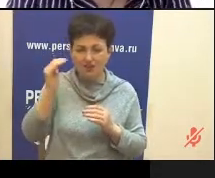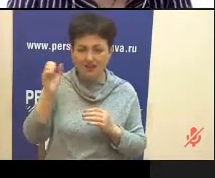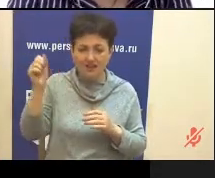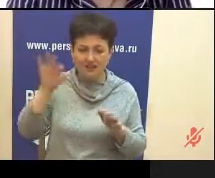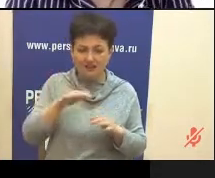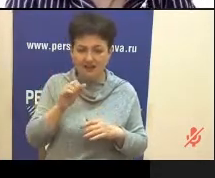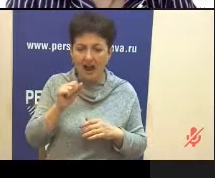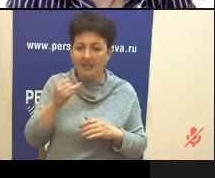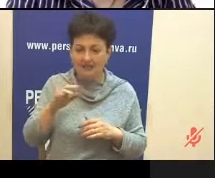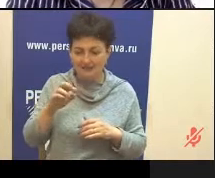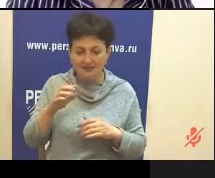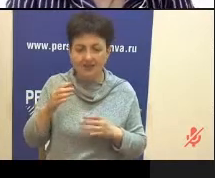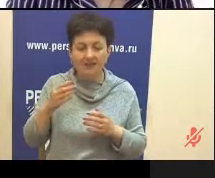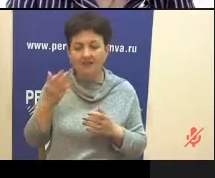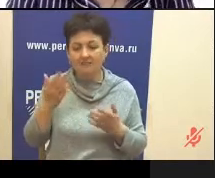вершинка айсберга